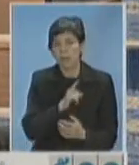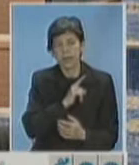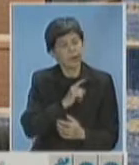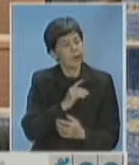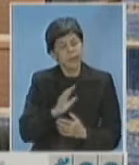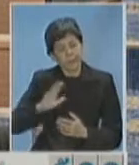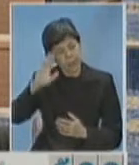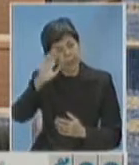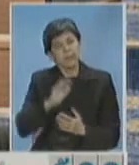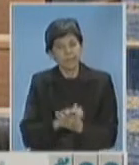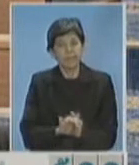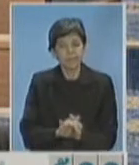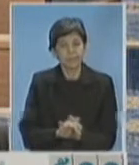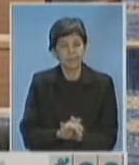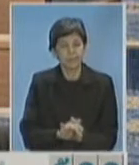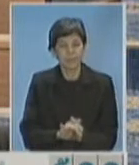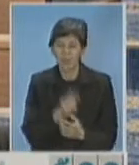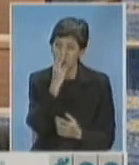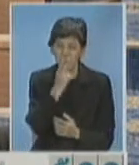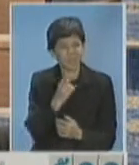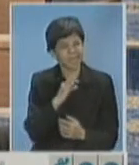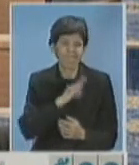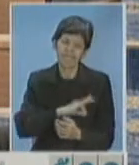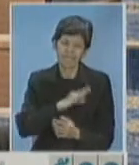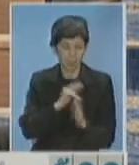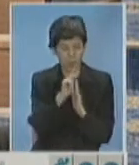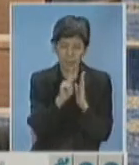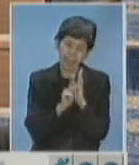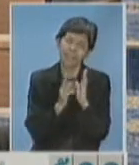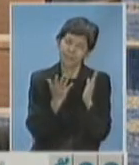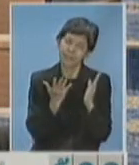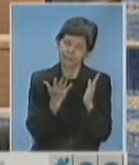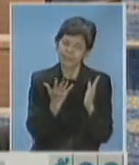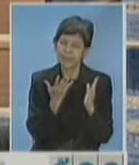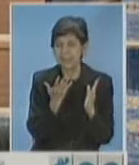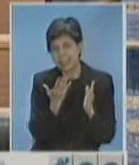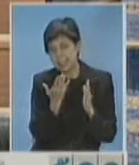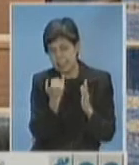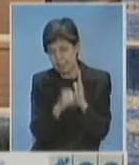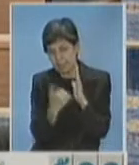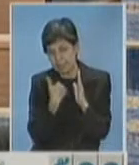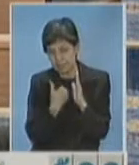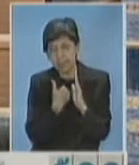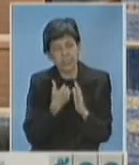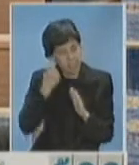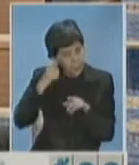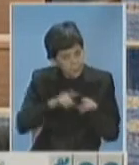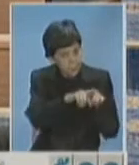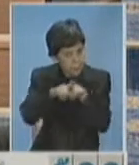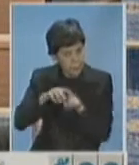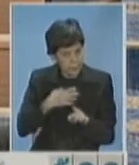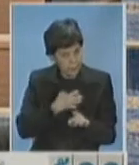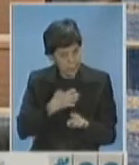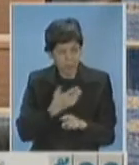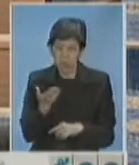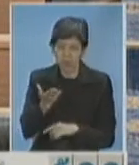ที่ที่ดูจะหมิ่นเมย์ต่อกฎหมายมากครับเพื่อทำความเข้าใจร่วมกันก็ไ